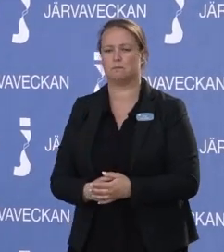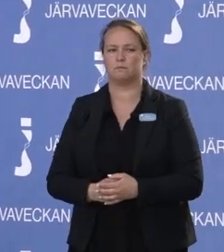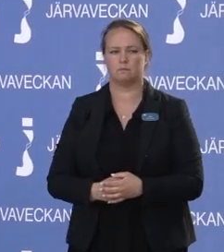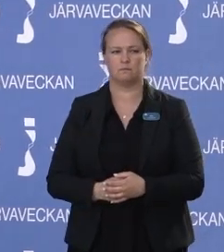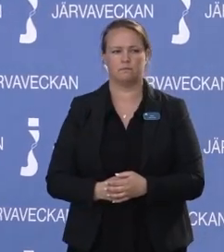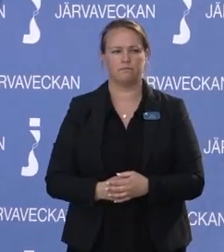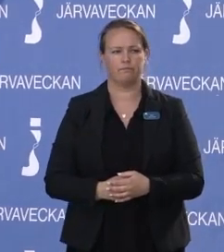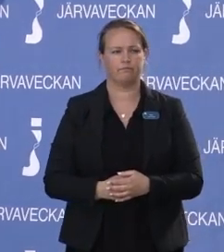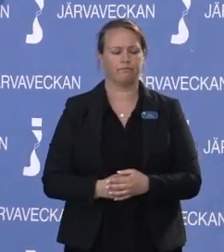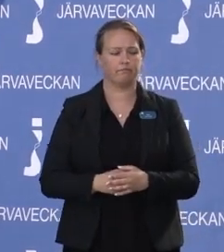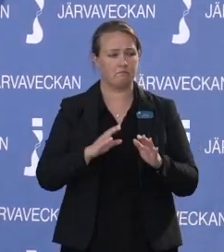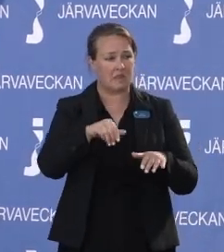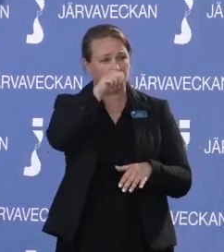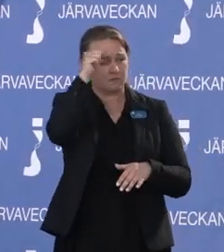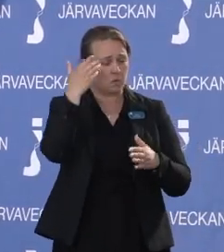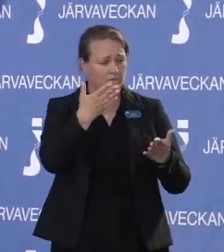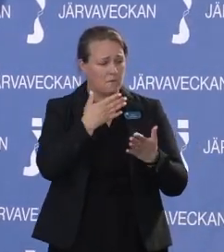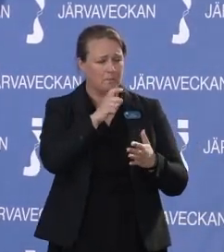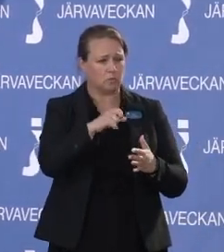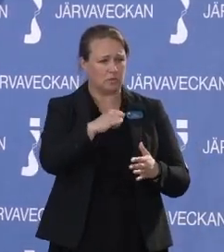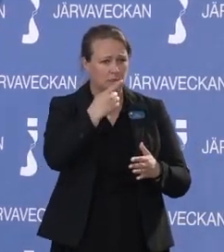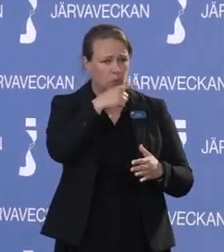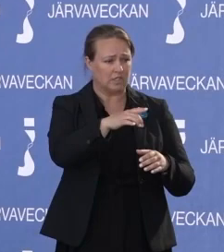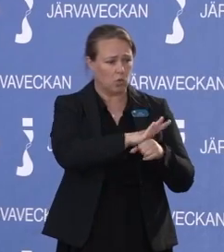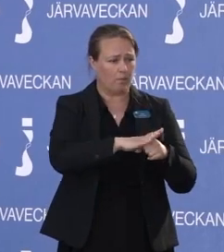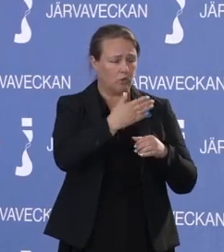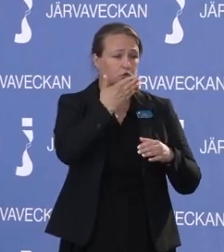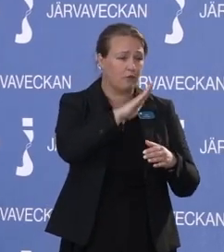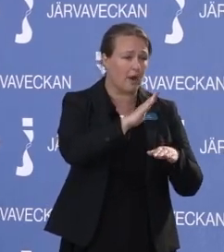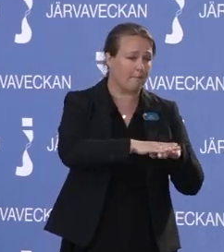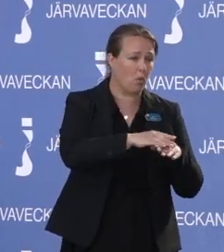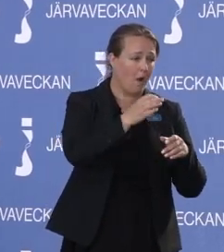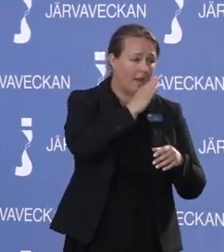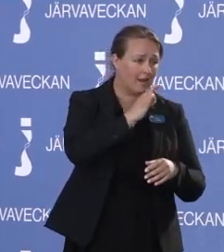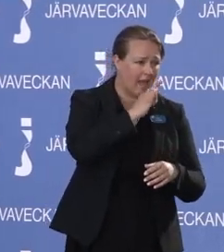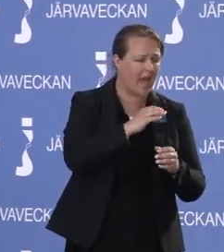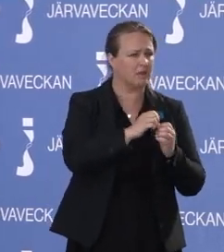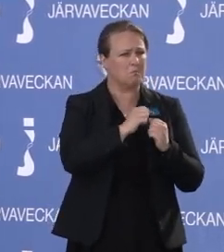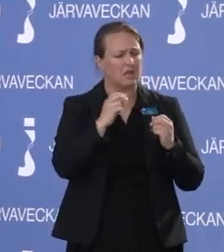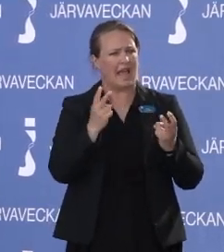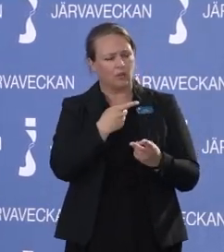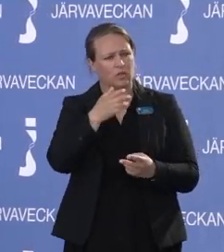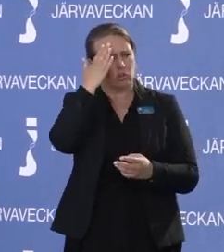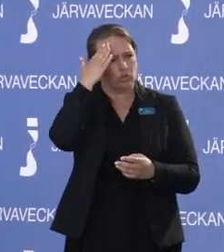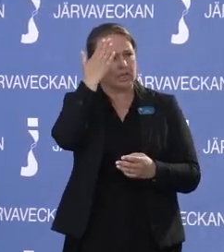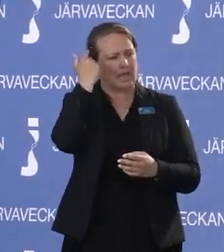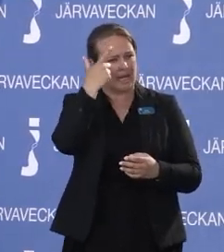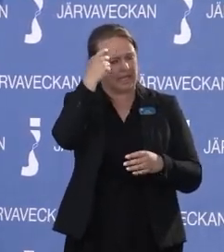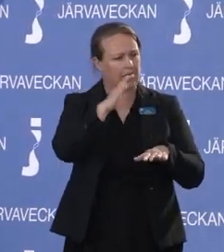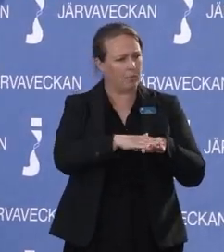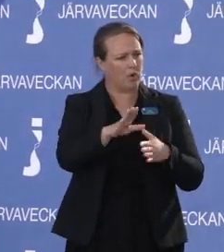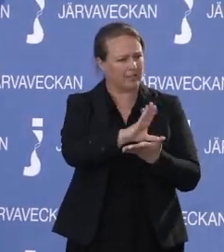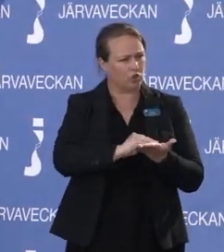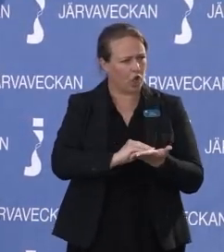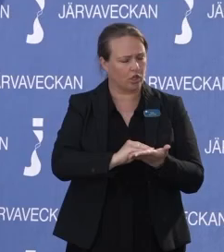här enkäten i de utsatta områdena. Men varför tycker ni att man ändå då kan lita på de här resultaten? Ja, men vår